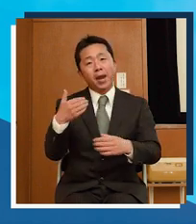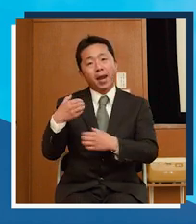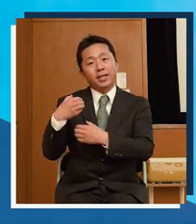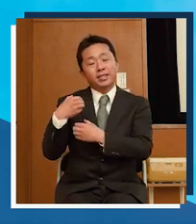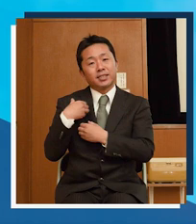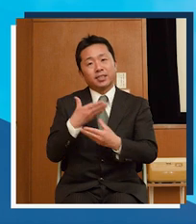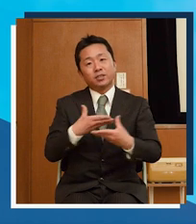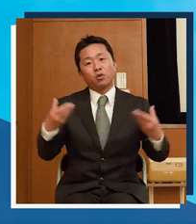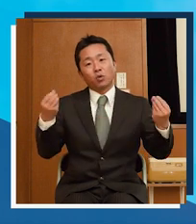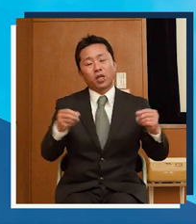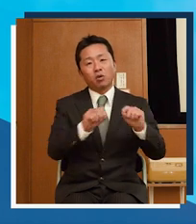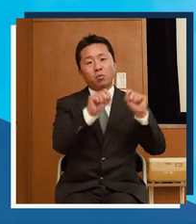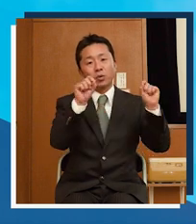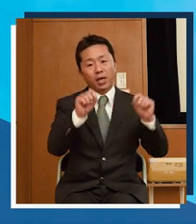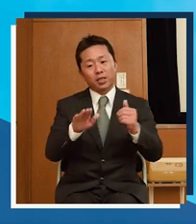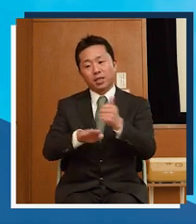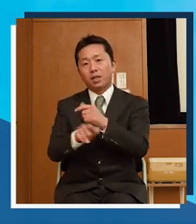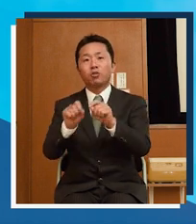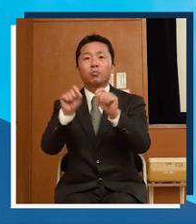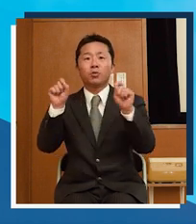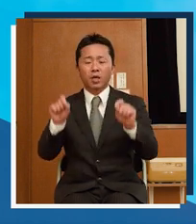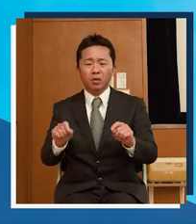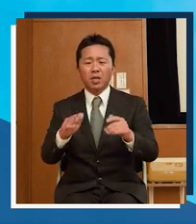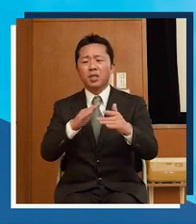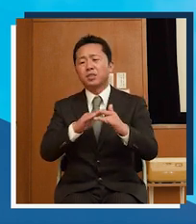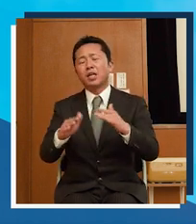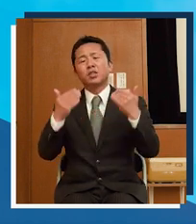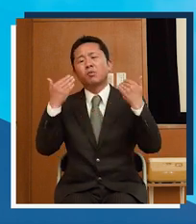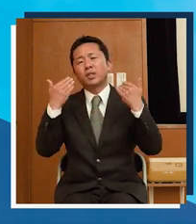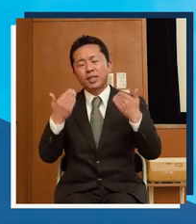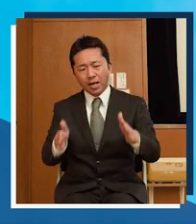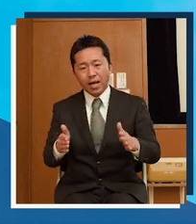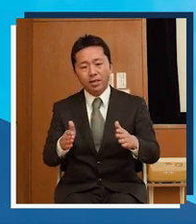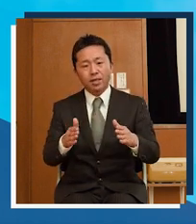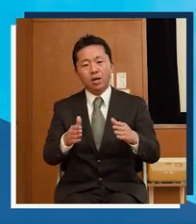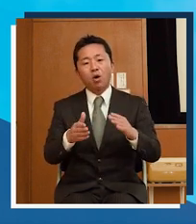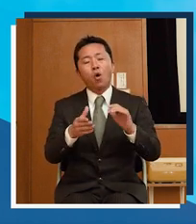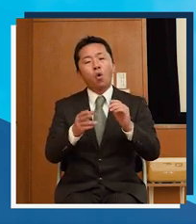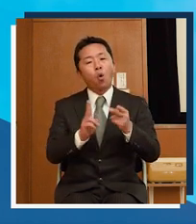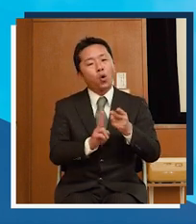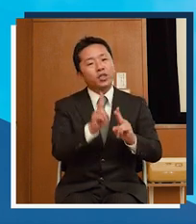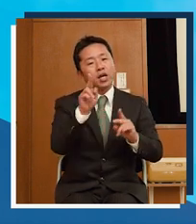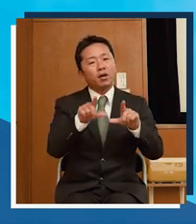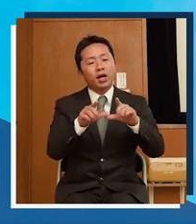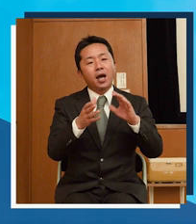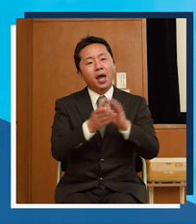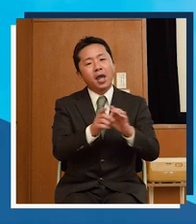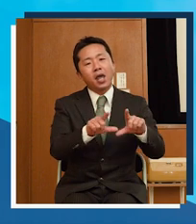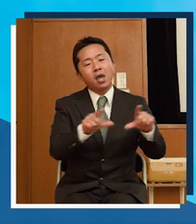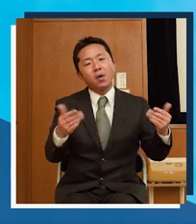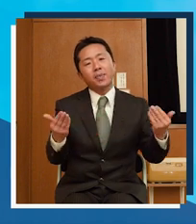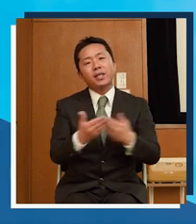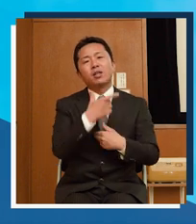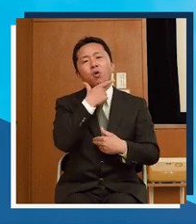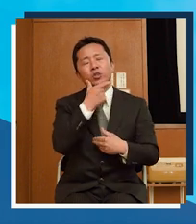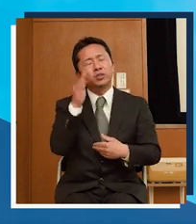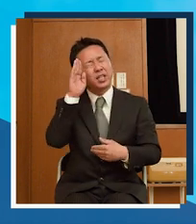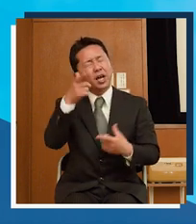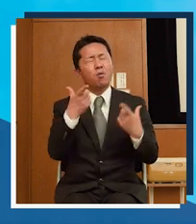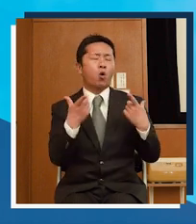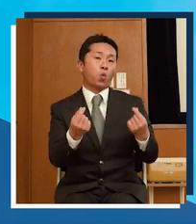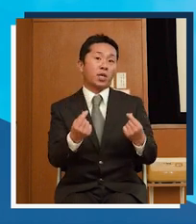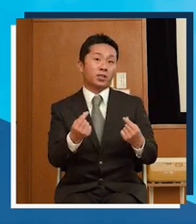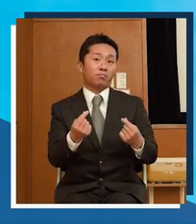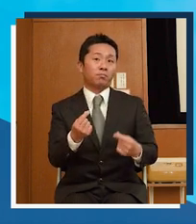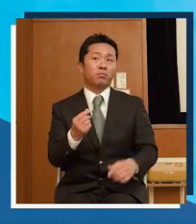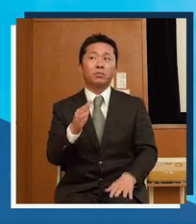話でもきっとみんな本当に戦争して欲しくないただ沖縄が平和になって欲しいっていうも思いは同じだと思うんですけどでも先ほど言っ